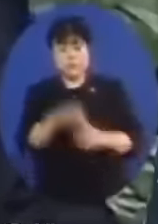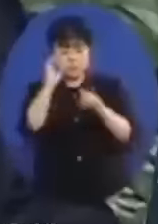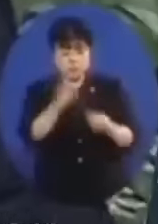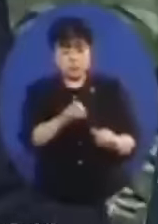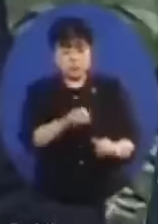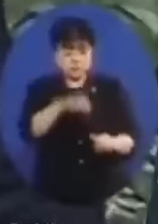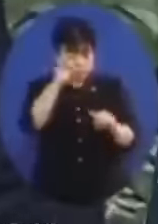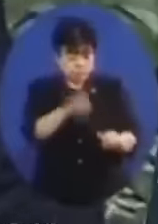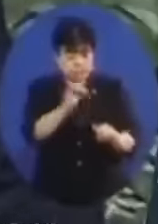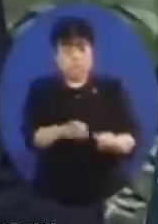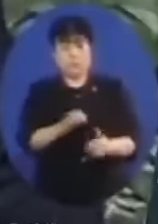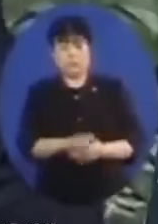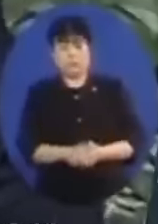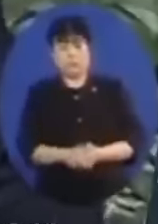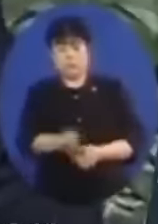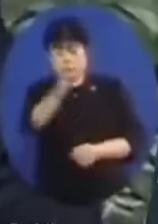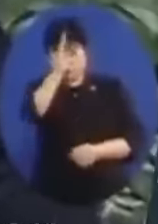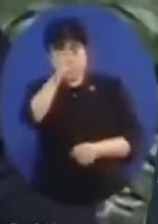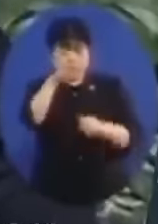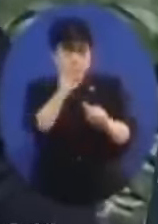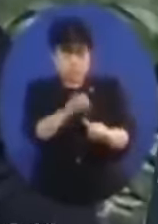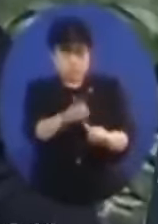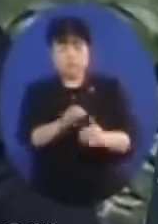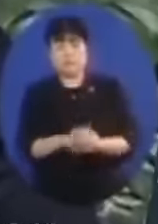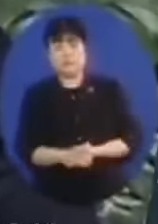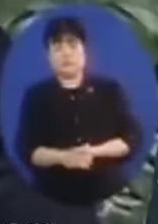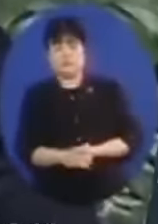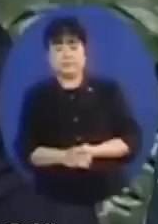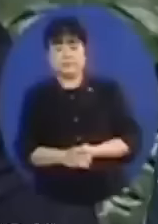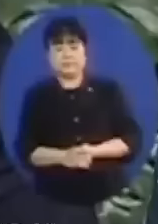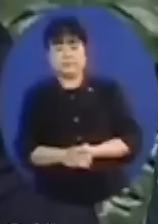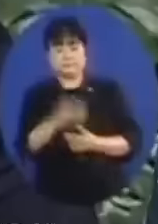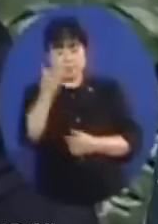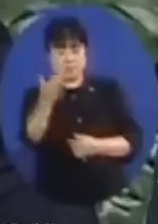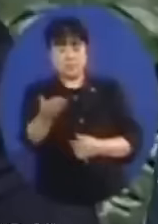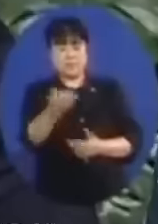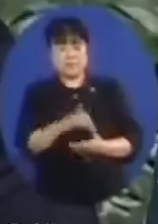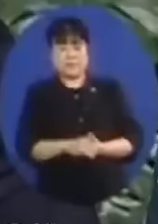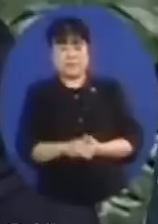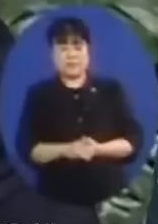저주를 꾸짖고 질병을 꾸짖어야 되는 것입니다. 너희